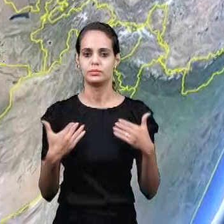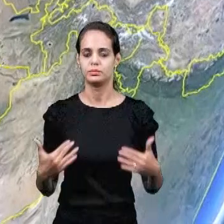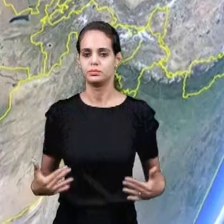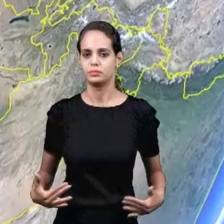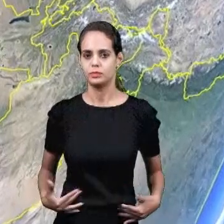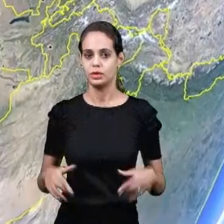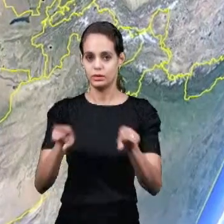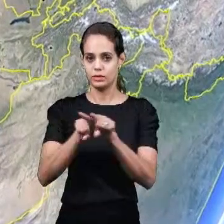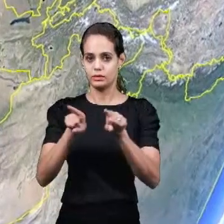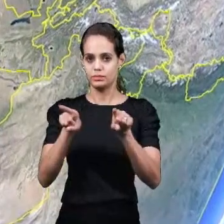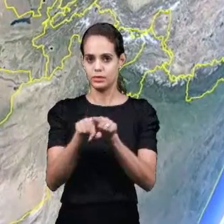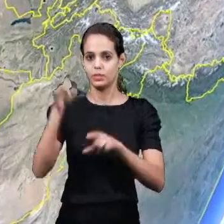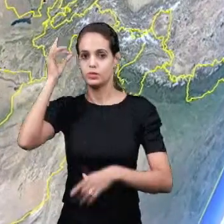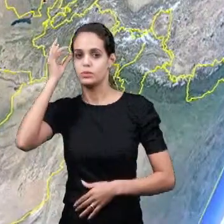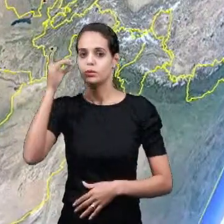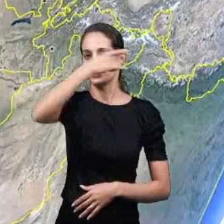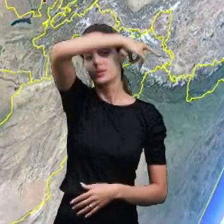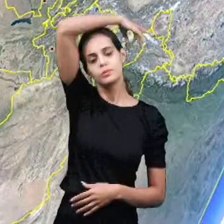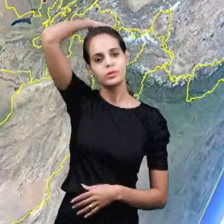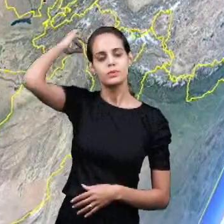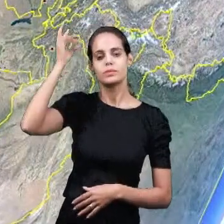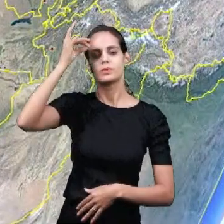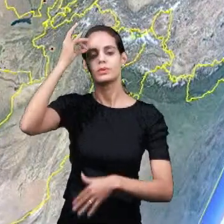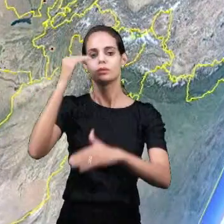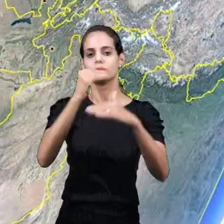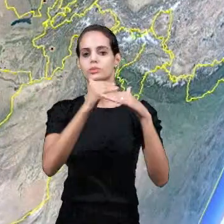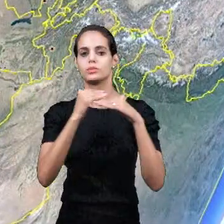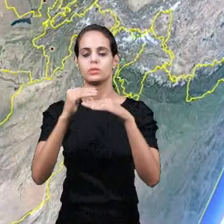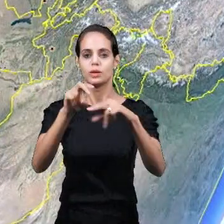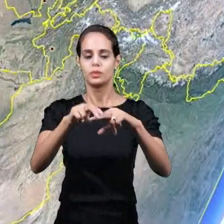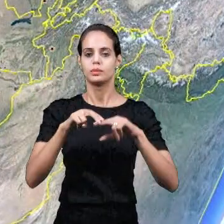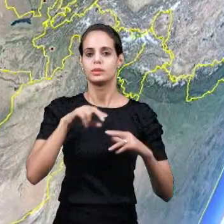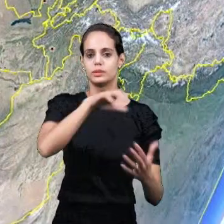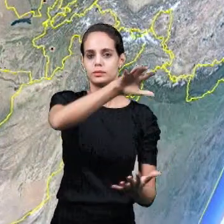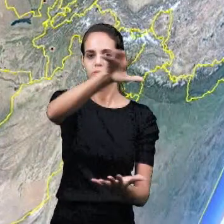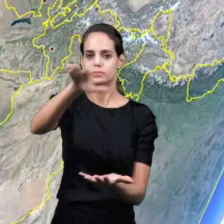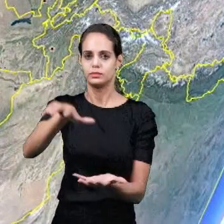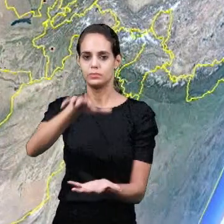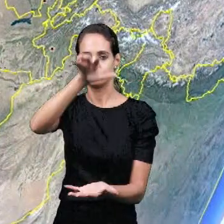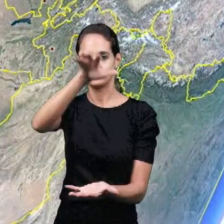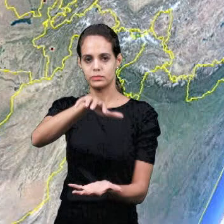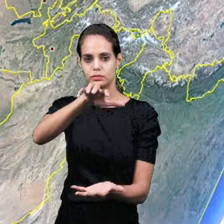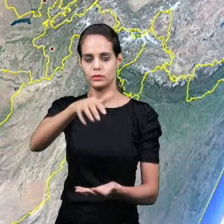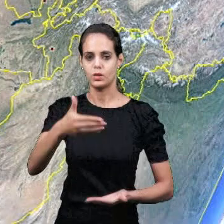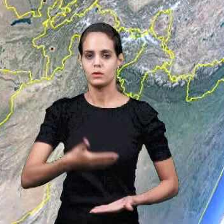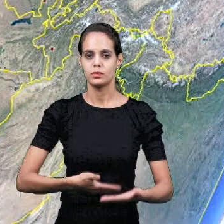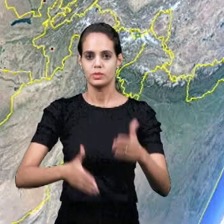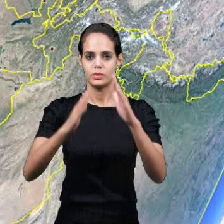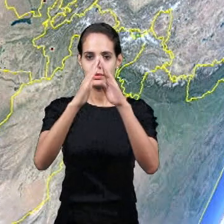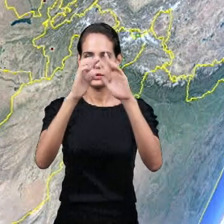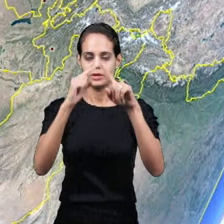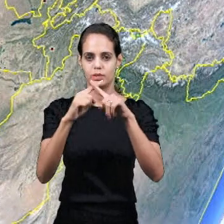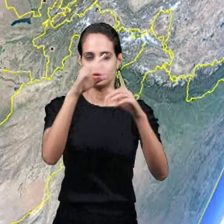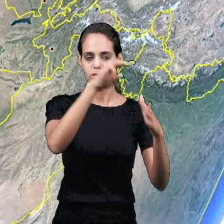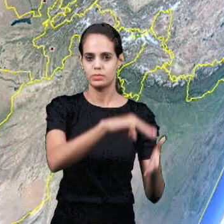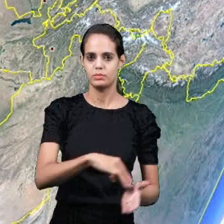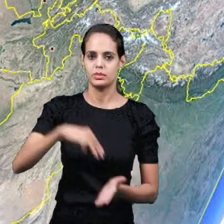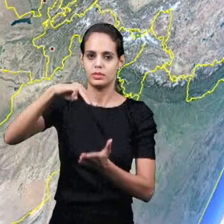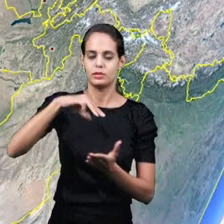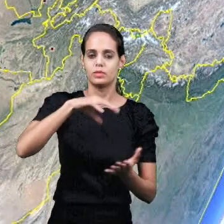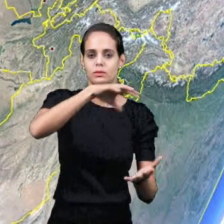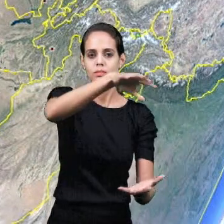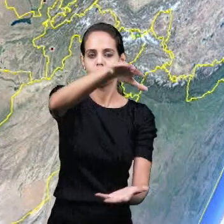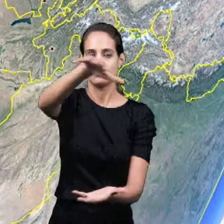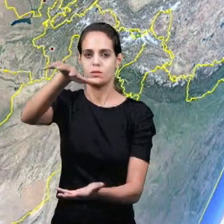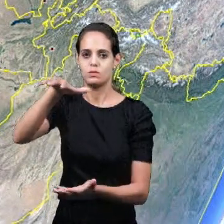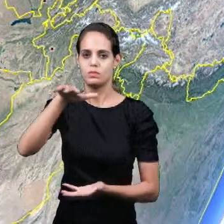même esprit. À travers le système de transmission, les membres de l'Église chrétienne Maranatha de toute la planète